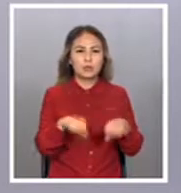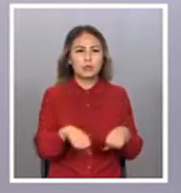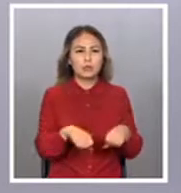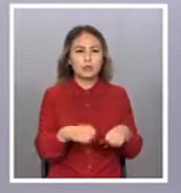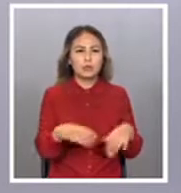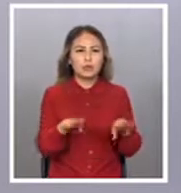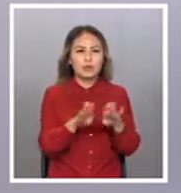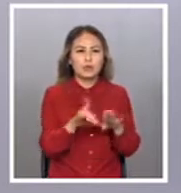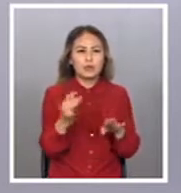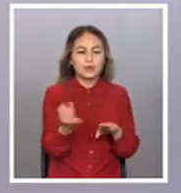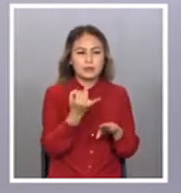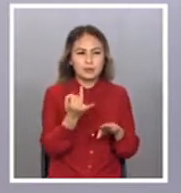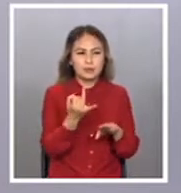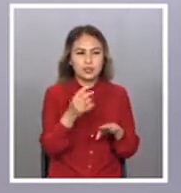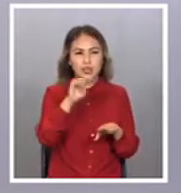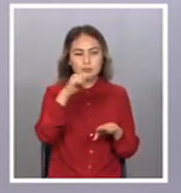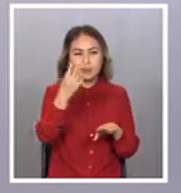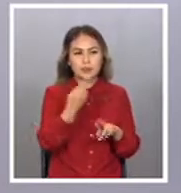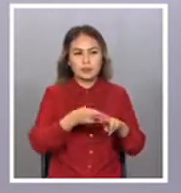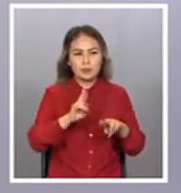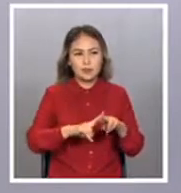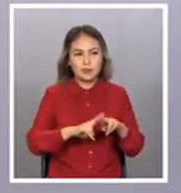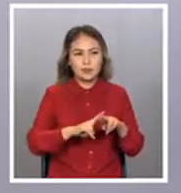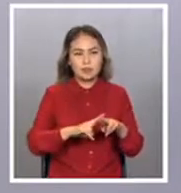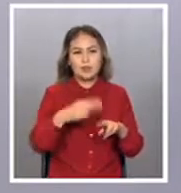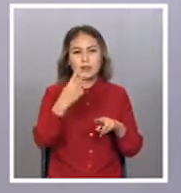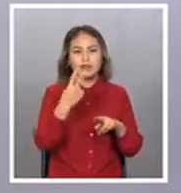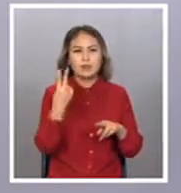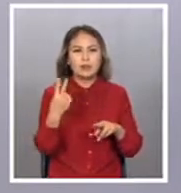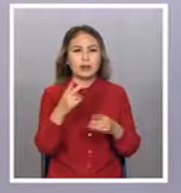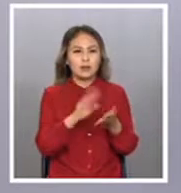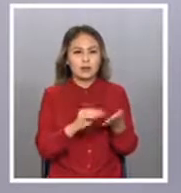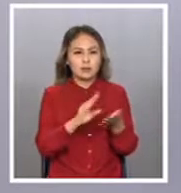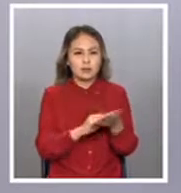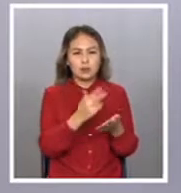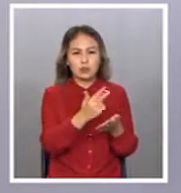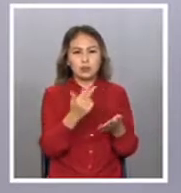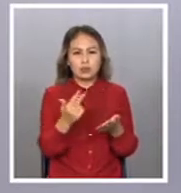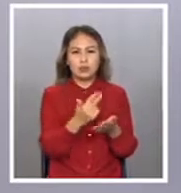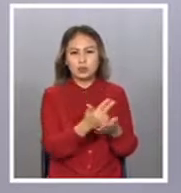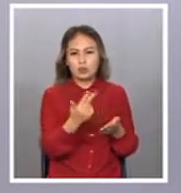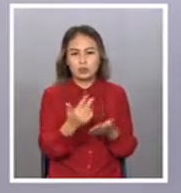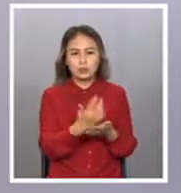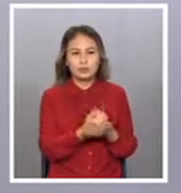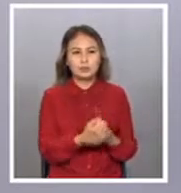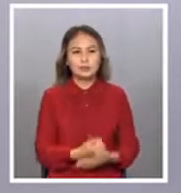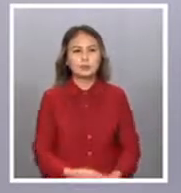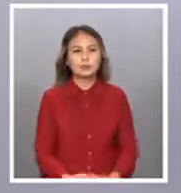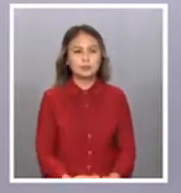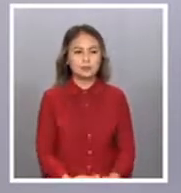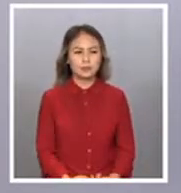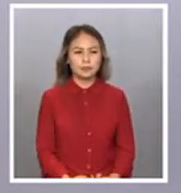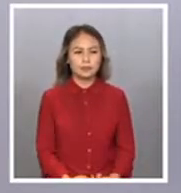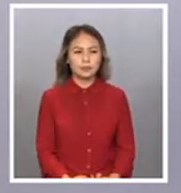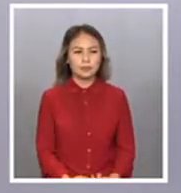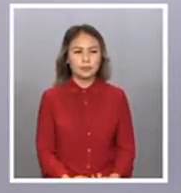бұл жерде бір қызығы, 22 дегеніміз, мысалы 2 мен 2 қайталанып тұр, 33 дегеніміз 3 пен 3 қайталанып тұр, цифрлар.